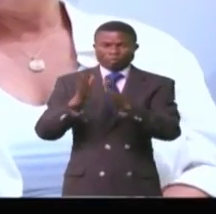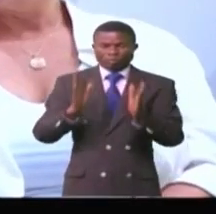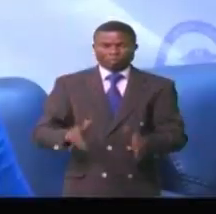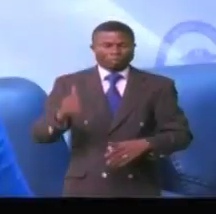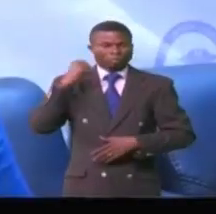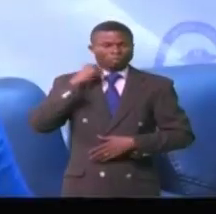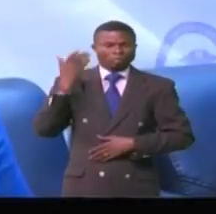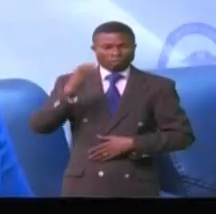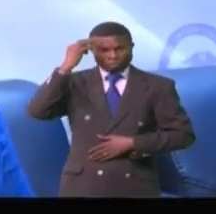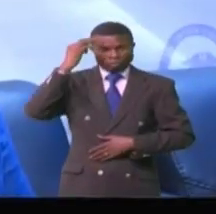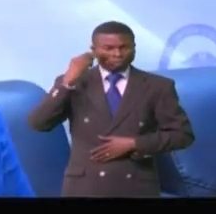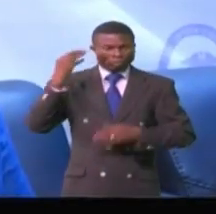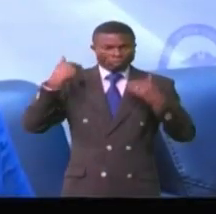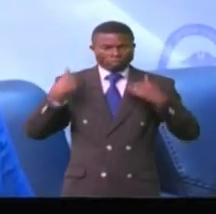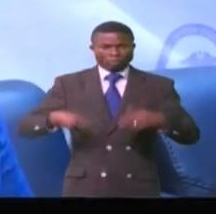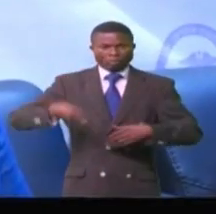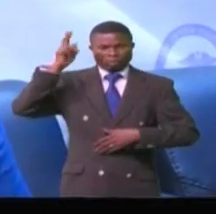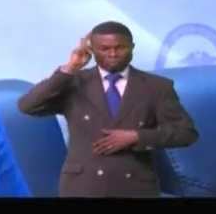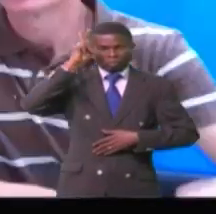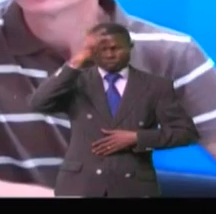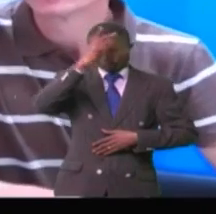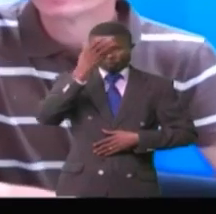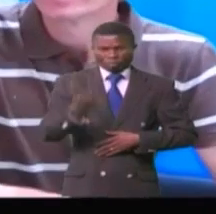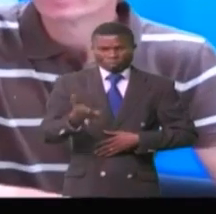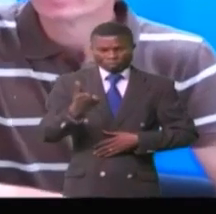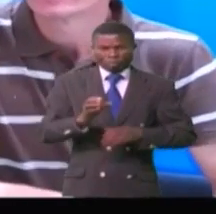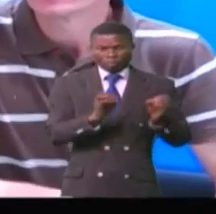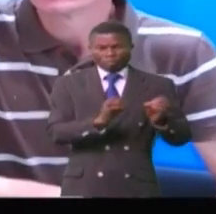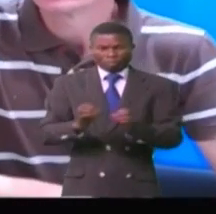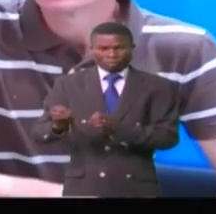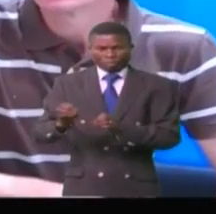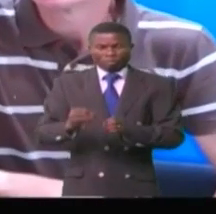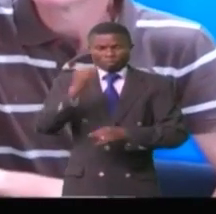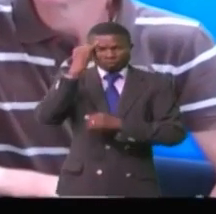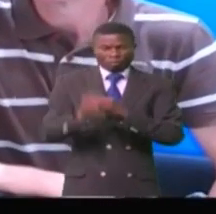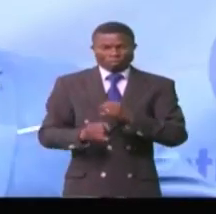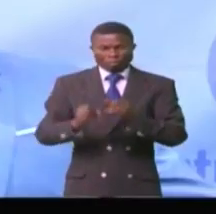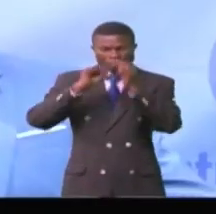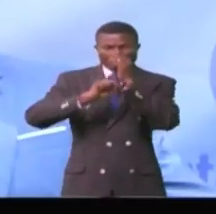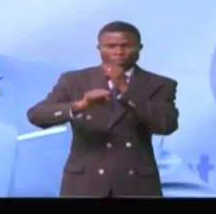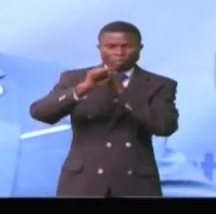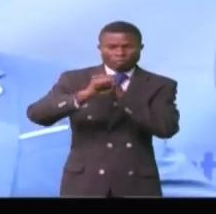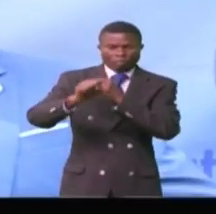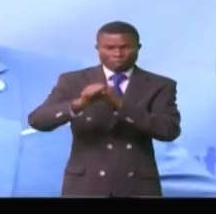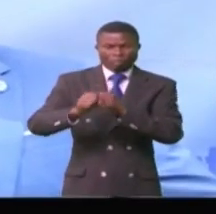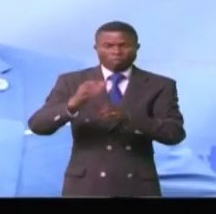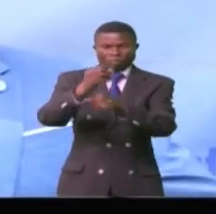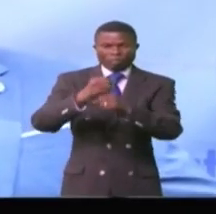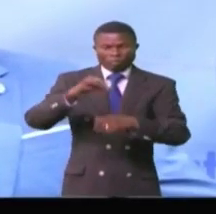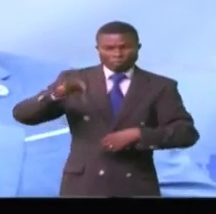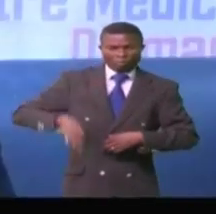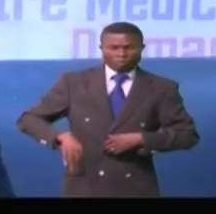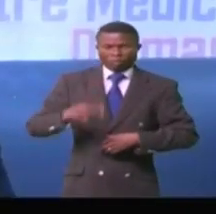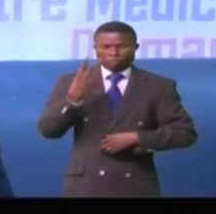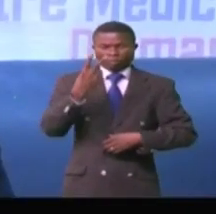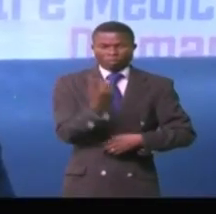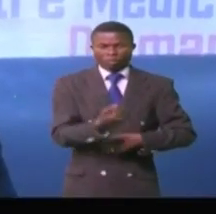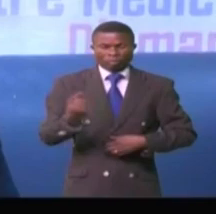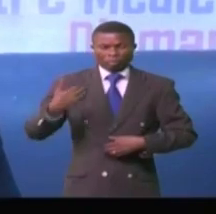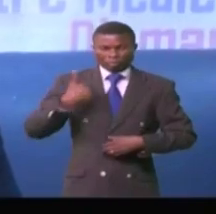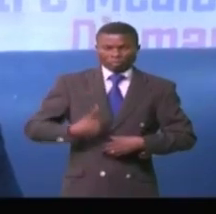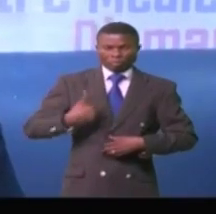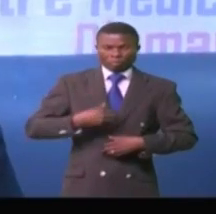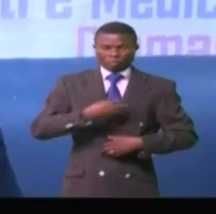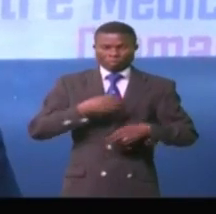ministre provincial de la Santé du Haut-Katanga, Joseph Sambi Boulanda, qui a procédé à la clôture de cette campagne et a bénéficié à 22 enfants opérés à